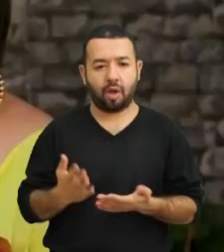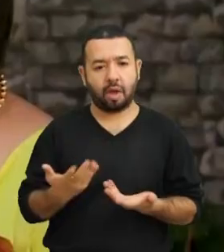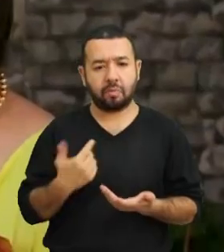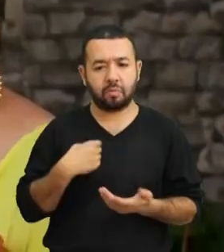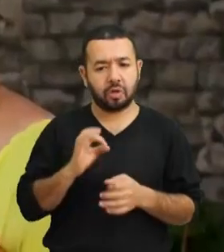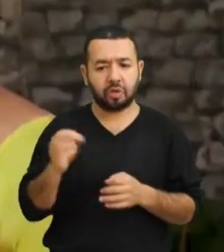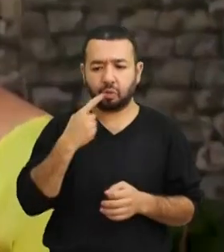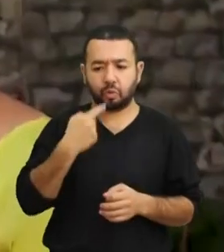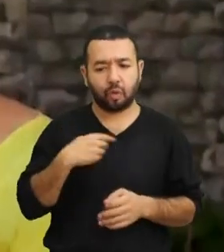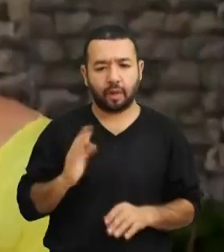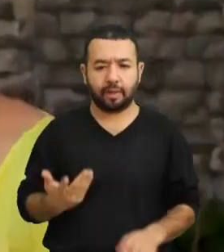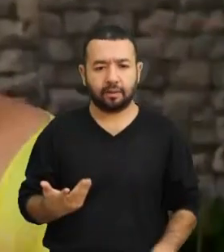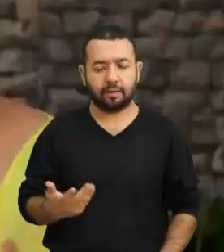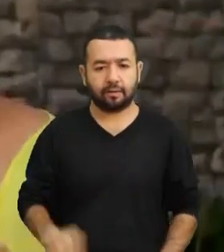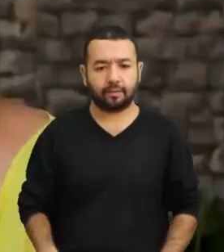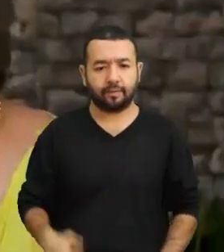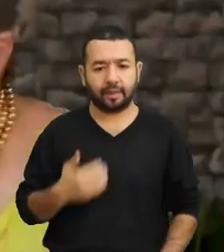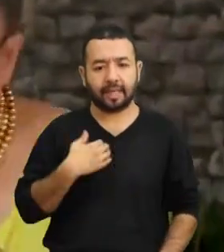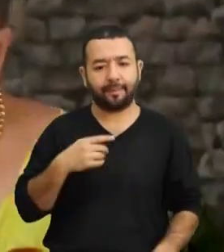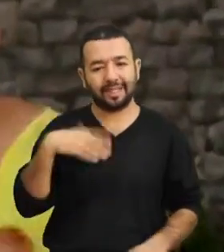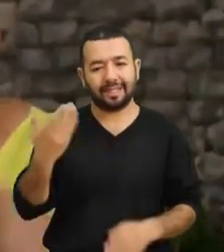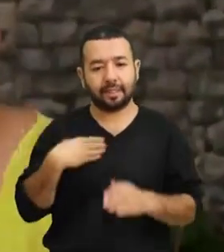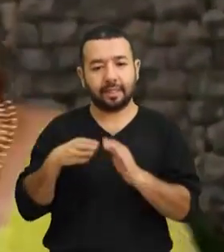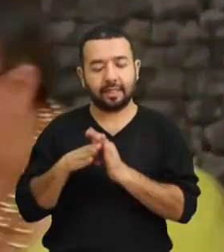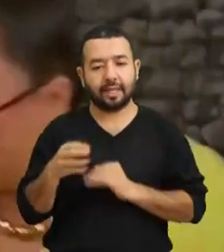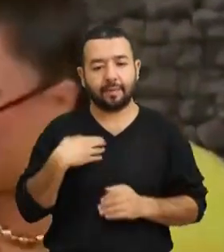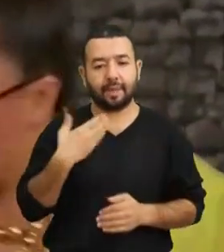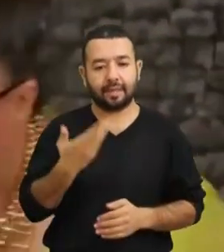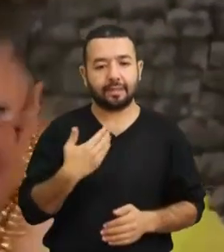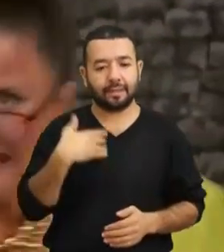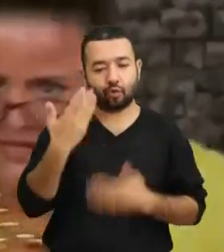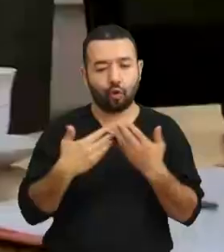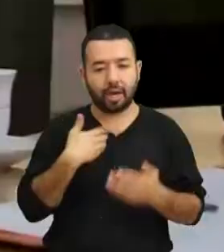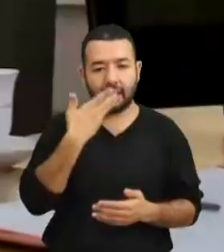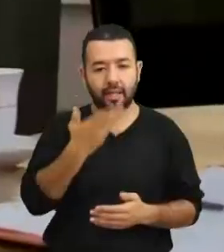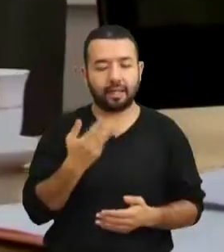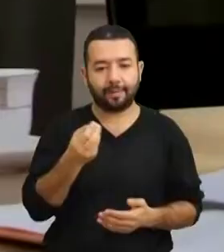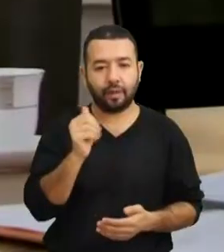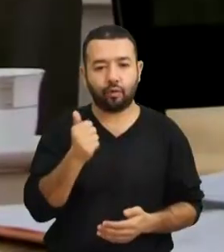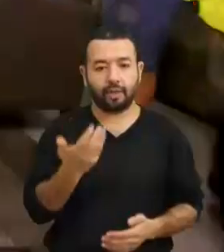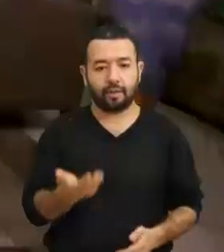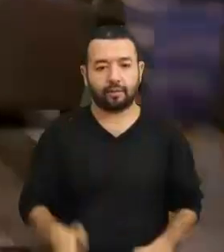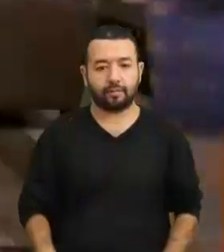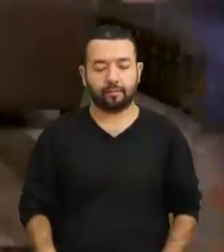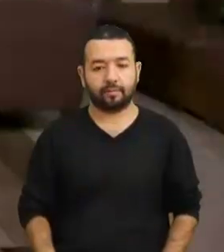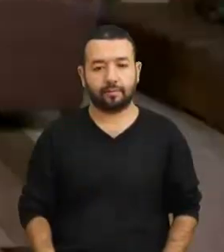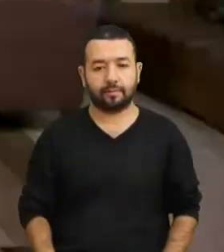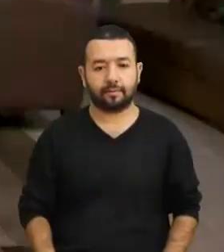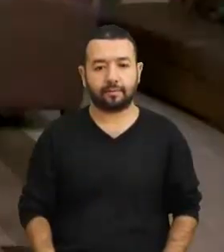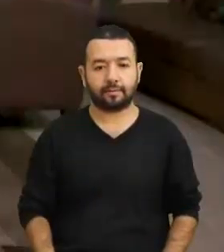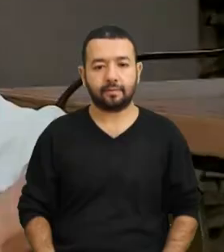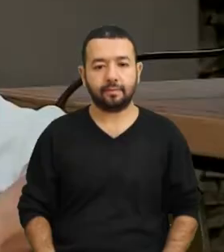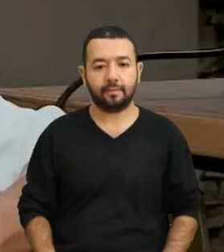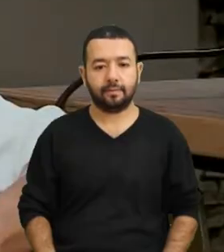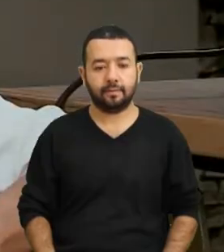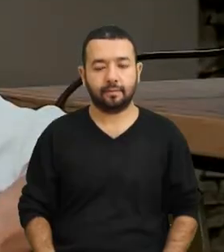hiç bunu söylemedi. Biz içeri geçelim de efendim. Ben size Bilal'i anlatacağım. İyi günler efendim. Görüşürüz.